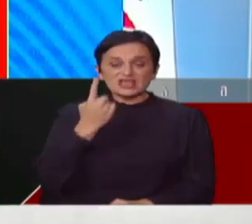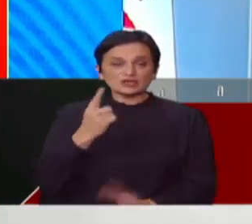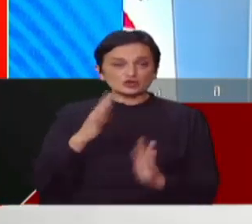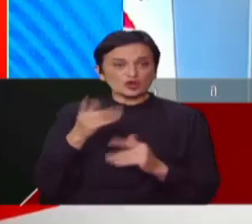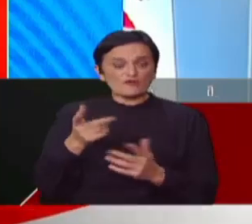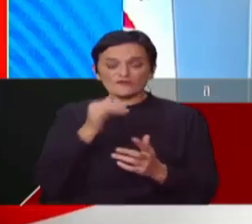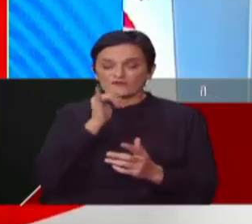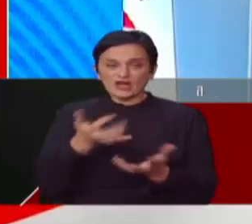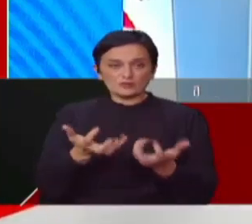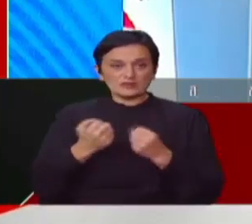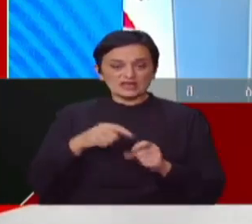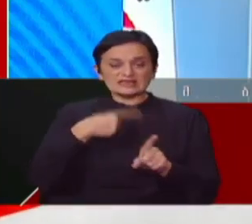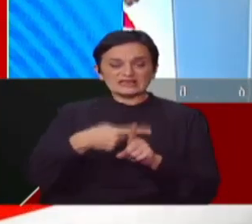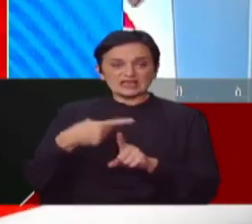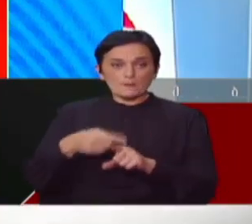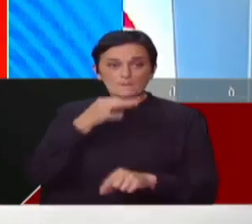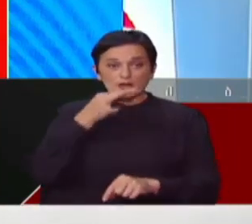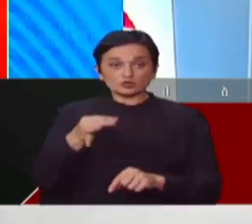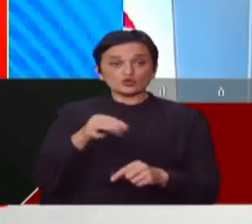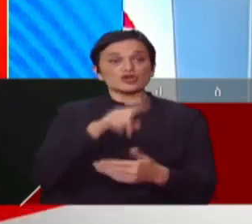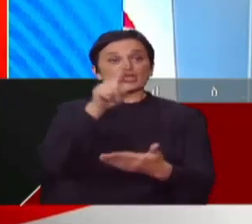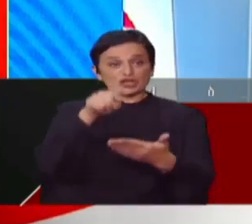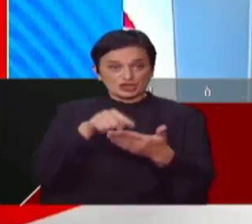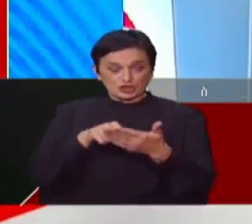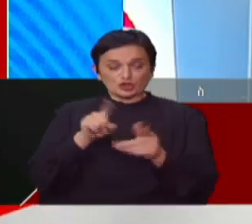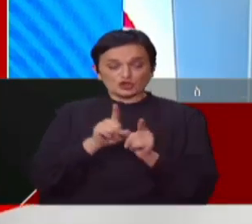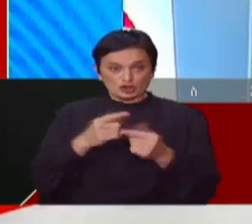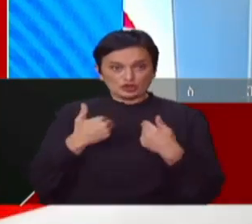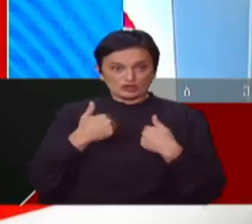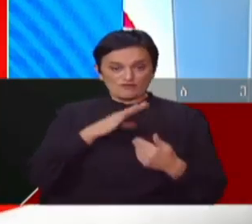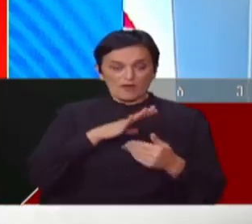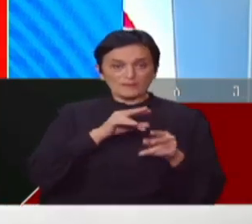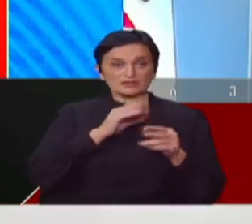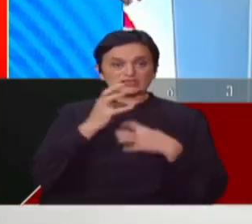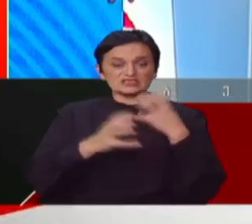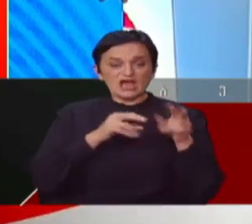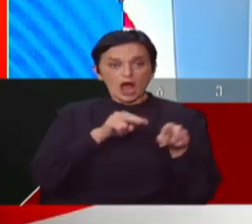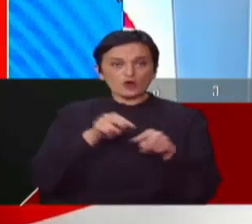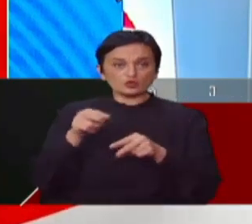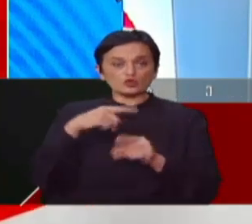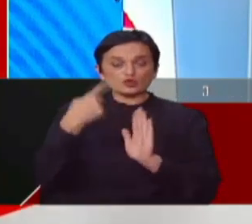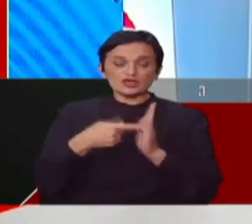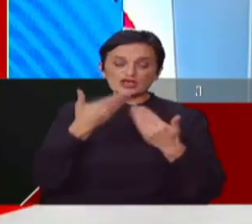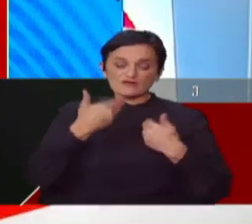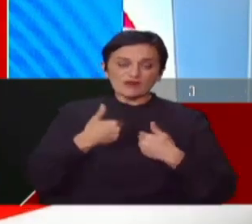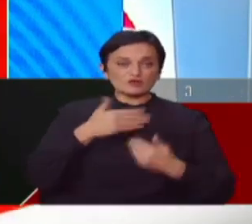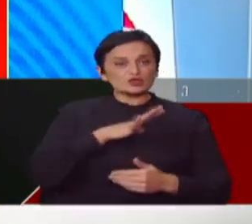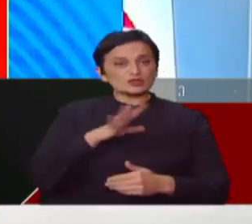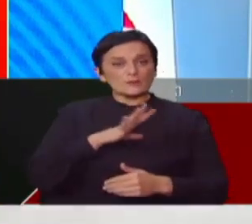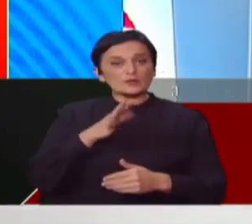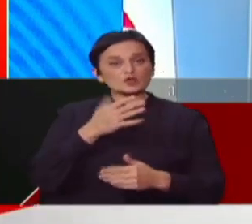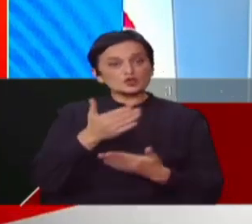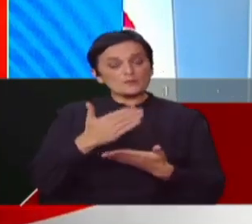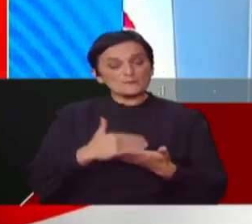мат вер миигэс дадебити пасухи. Ам китхос чвенс гвисаудрен саартешорисо дамкуроблеби, вегитхебодрен икнебода туаранебис мир шедеги